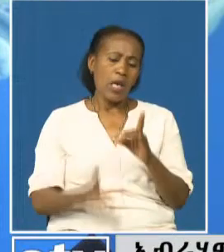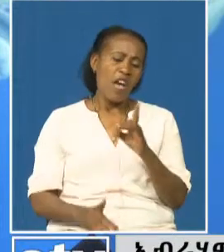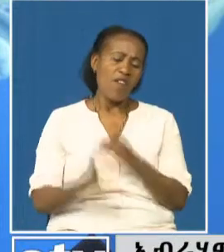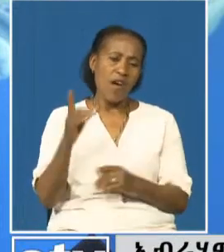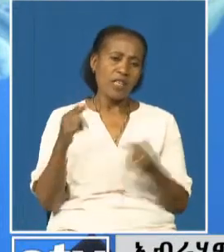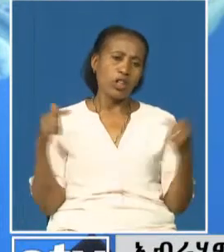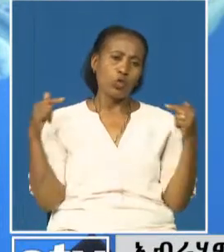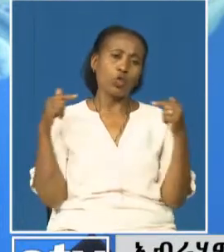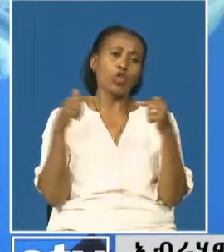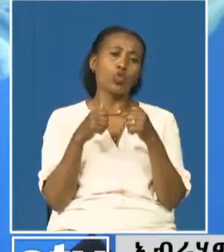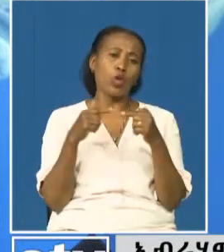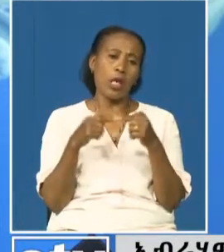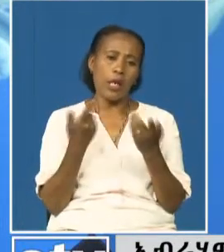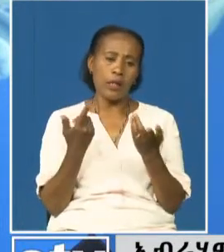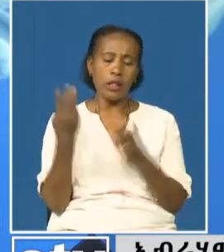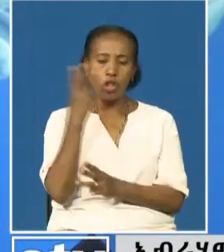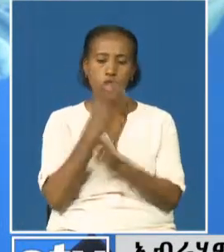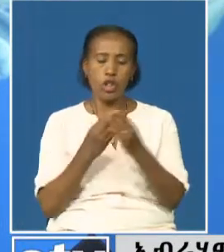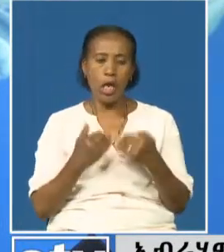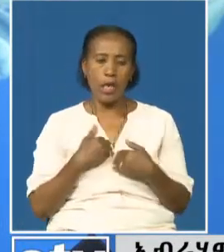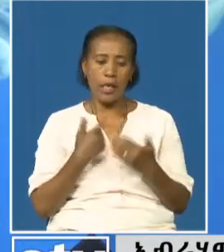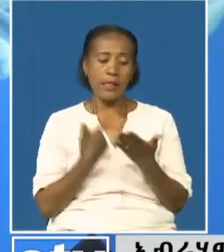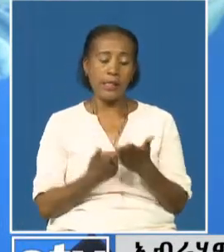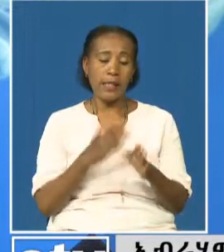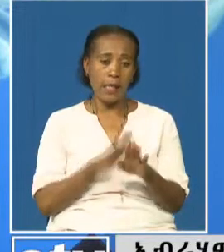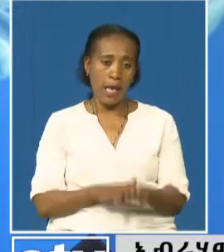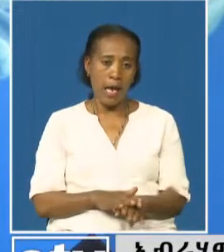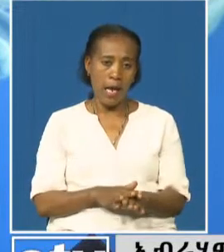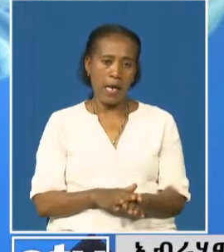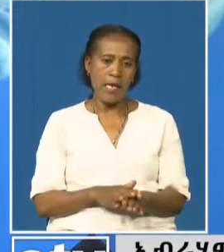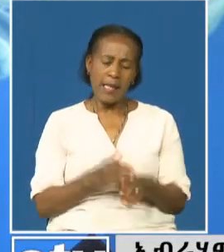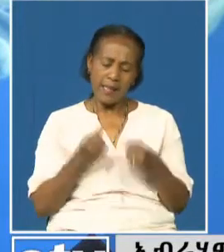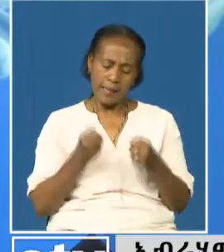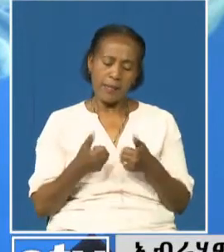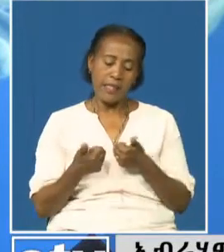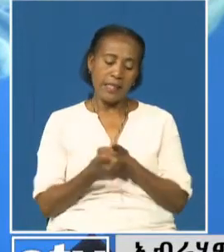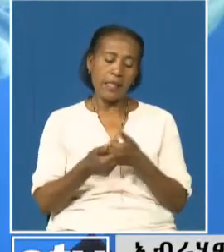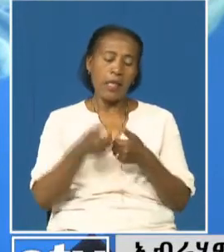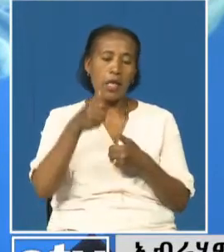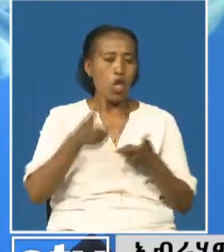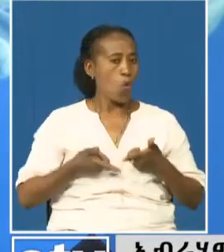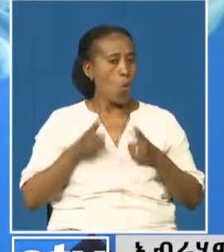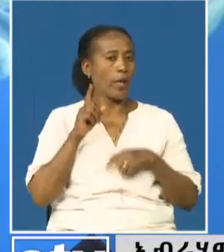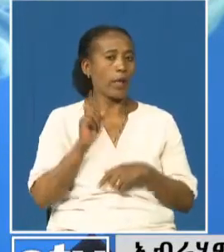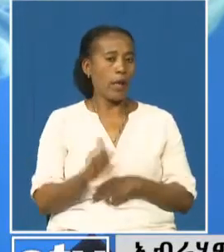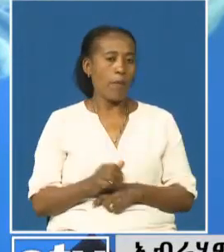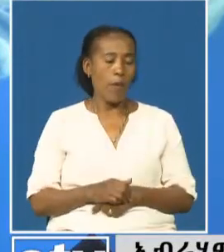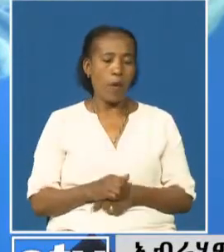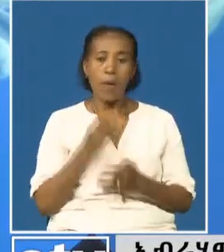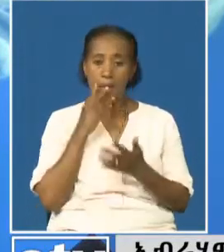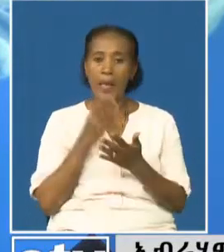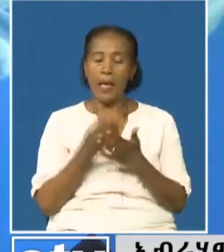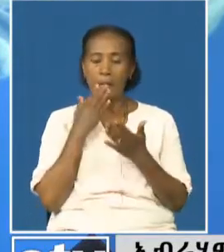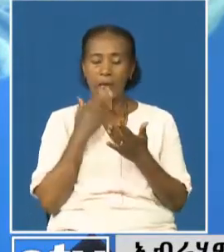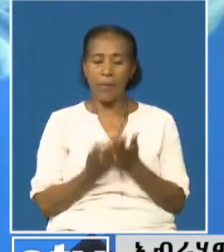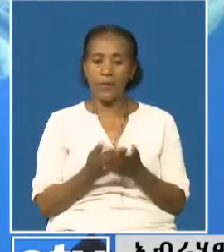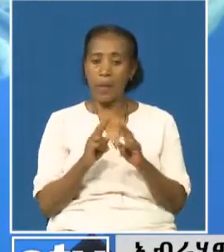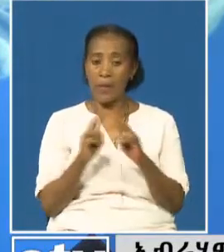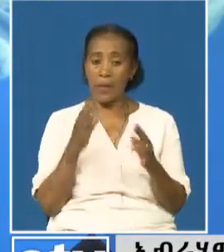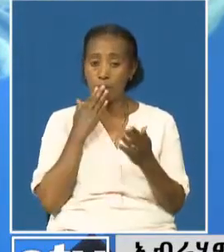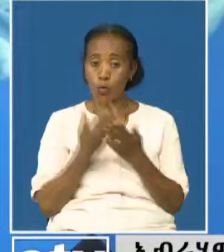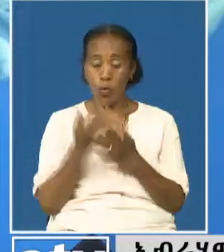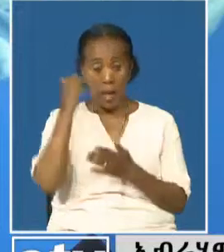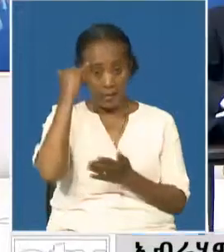የሆነ የኮንታሚኔትድ ችግር አለና እነዚህ ላይ ጥብቅ ክትትል ሊኖር ይገባዋል። መልካም፣ እናመሰግናለን። በጣም